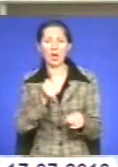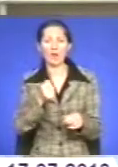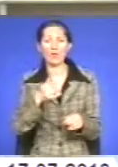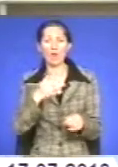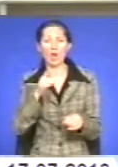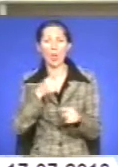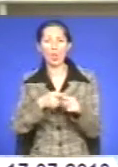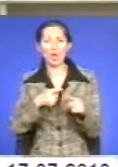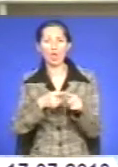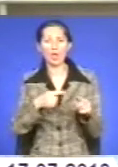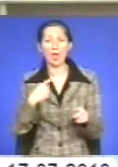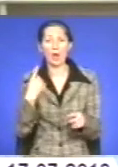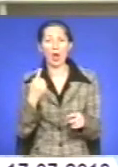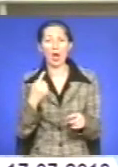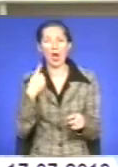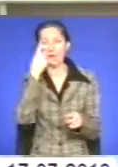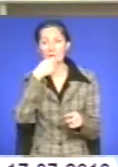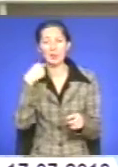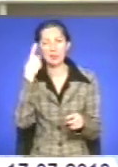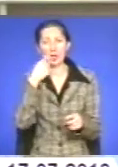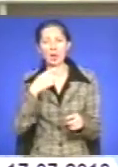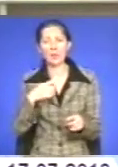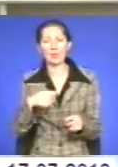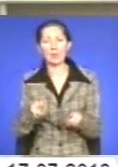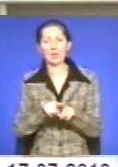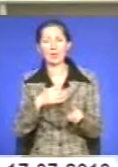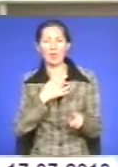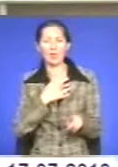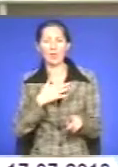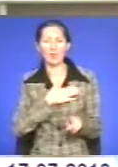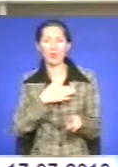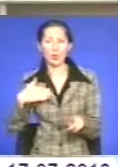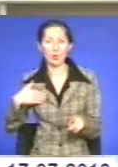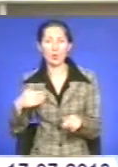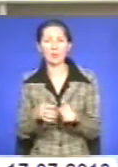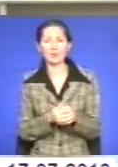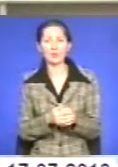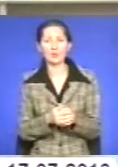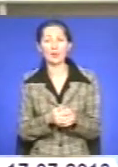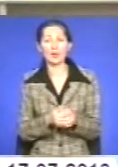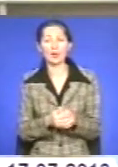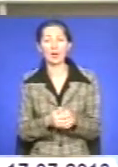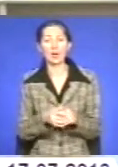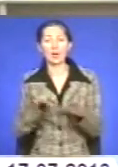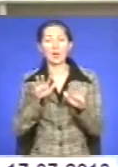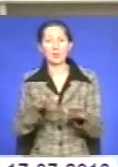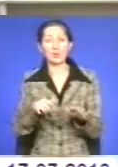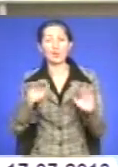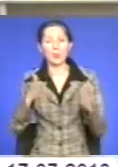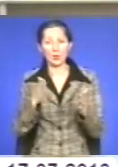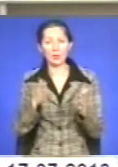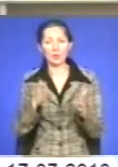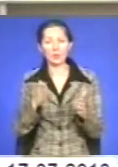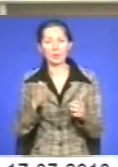ножем в область обличчя потерпілого та в область грудної клітки. Власне, з місця події, а саме